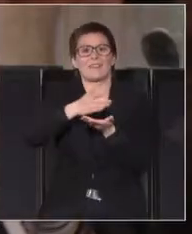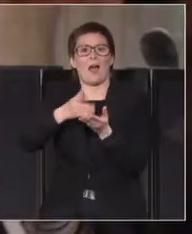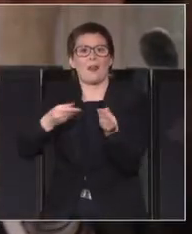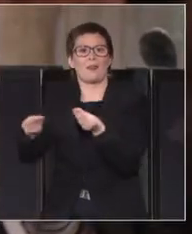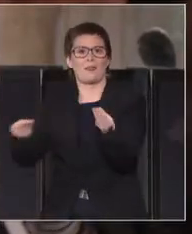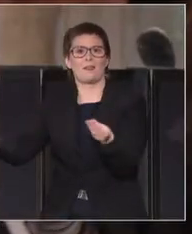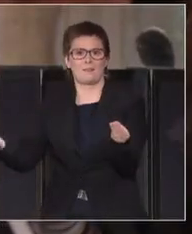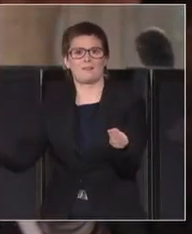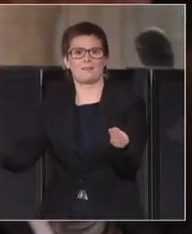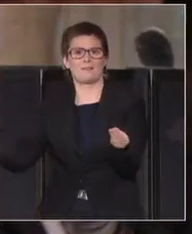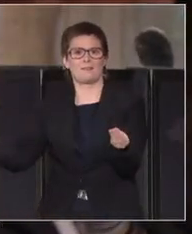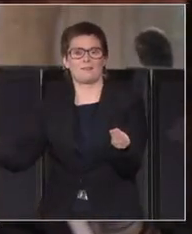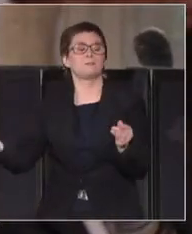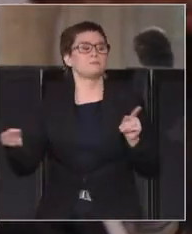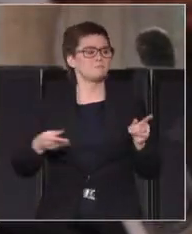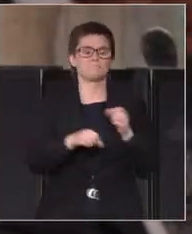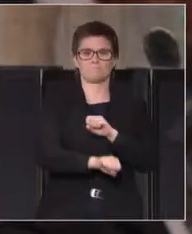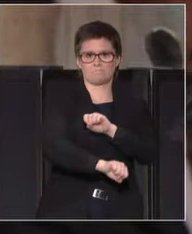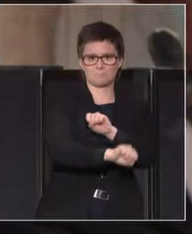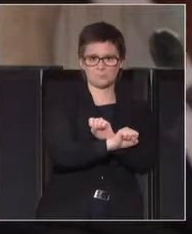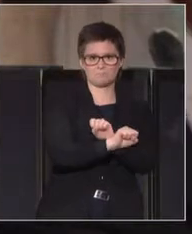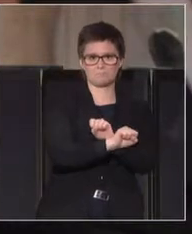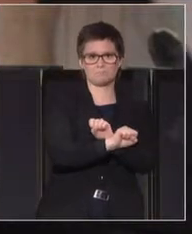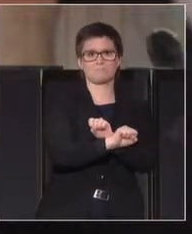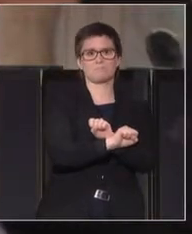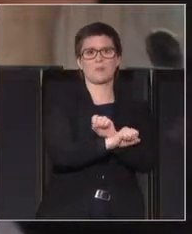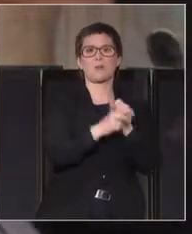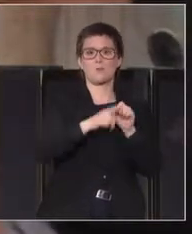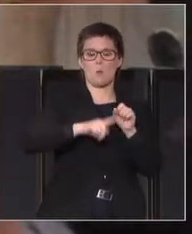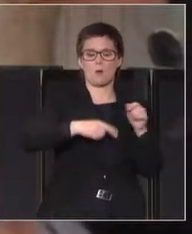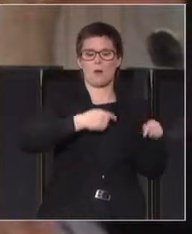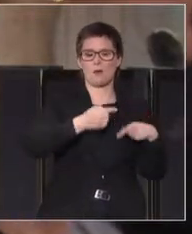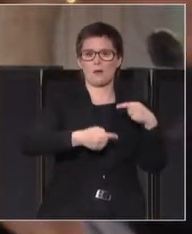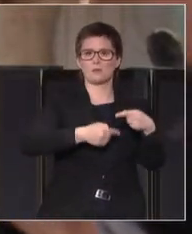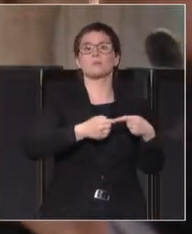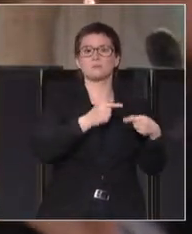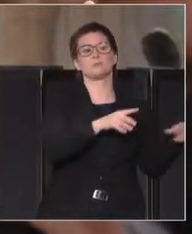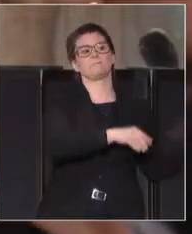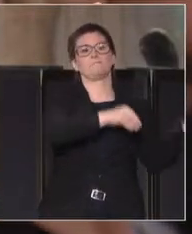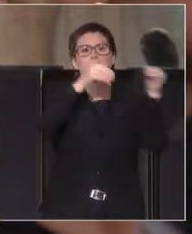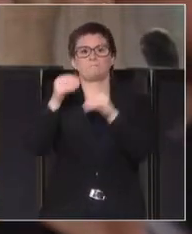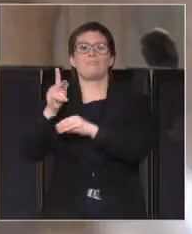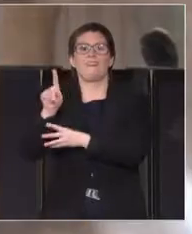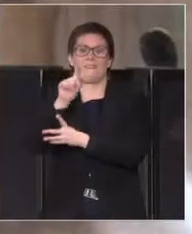Nach mehrmonatiger Gestapohaft wurde Jozsek Kokot schließlich in das KZ Mauthausen eingewiesen,